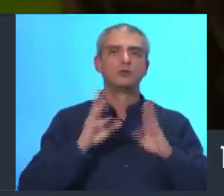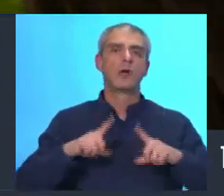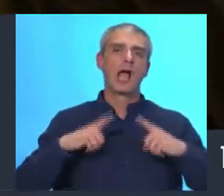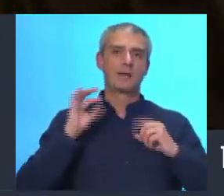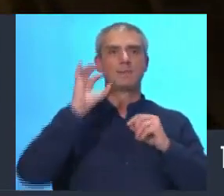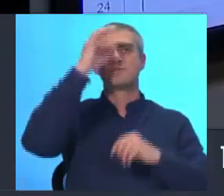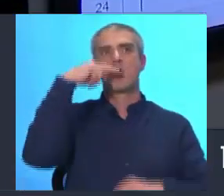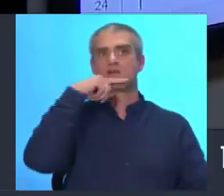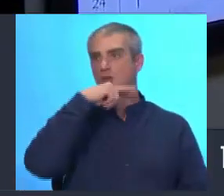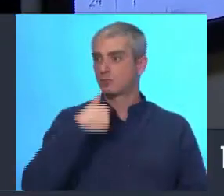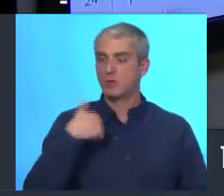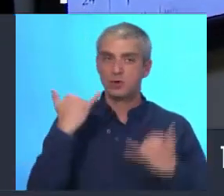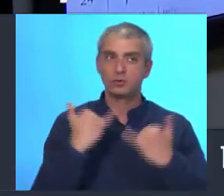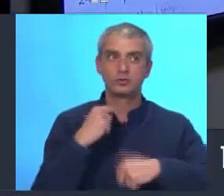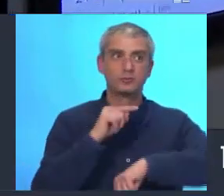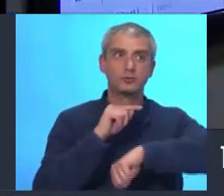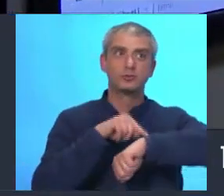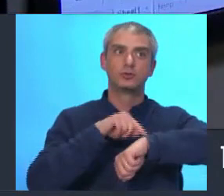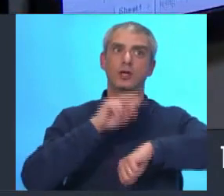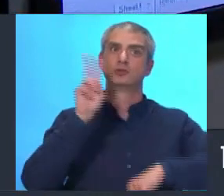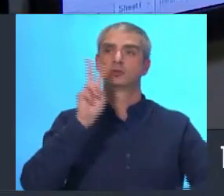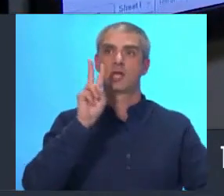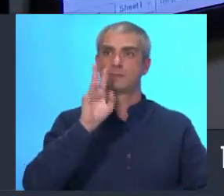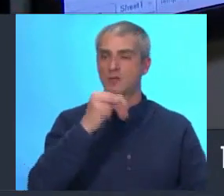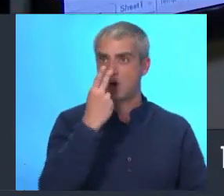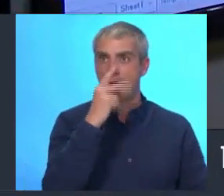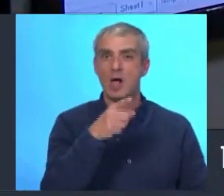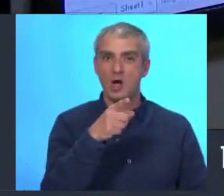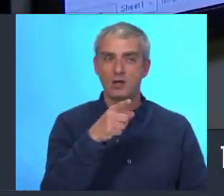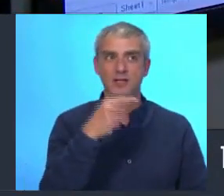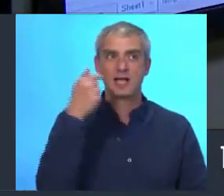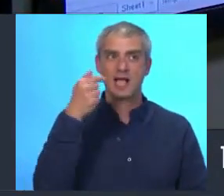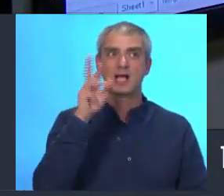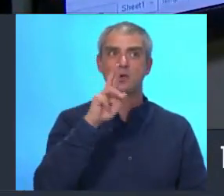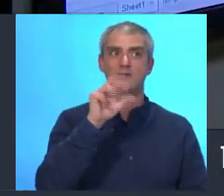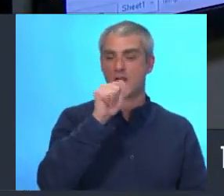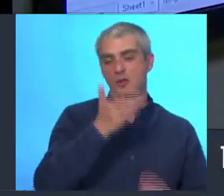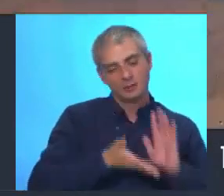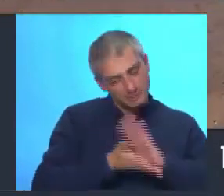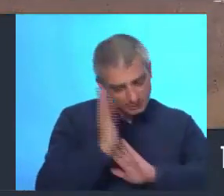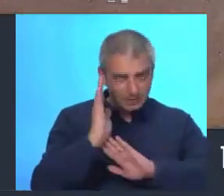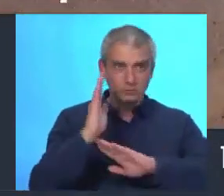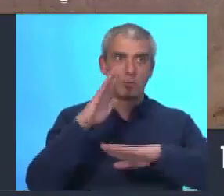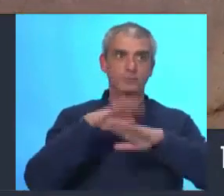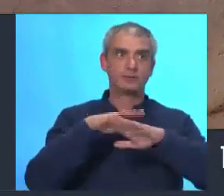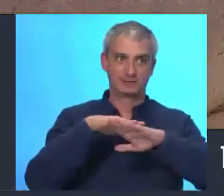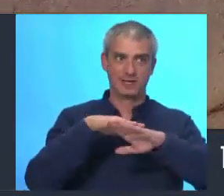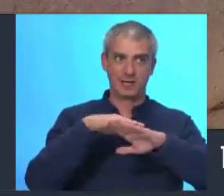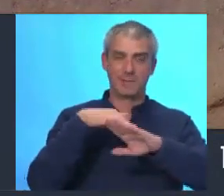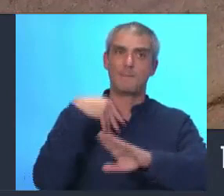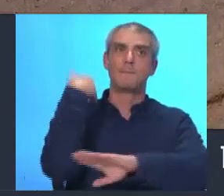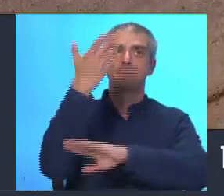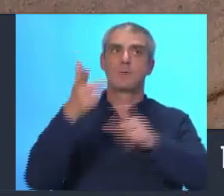האדום. אנחנו עכשיו בשעה 2, אתה יכול לראות שגיא, רעות ואלון יצאו למשימת EVA, משימה